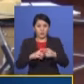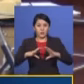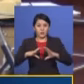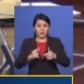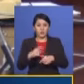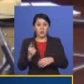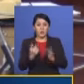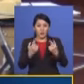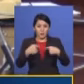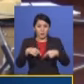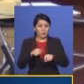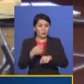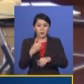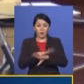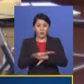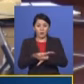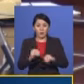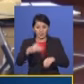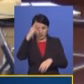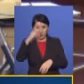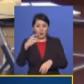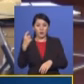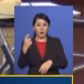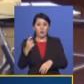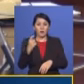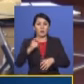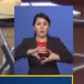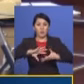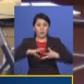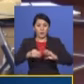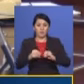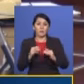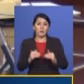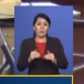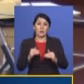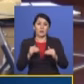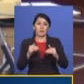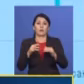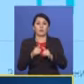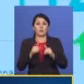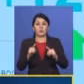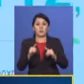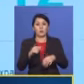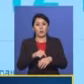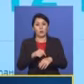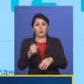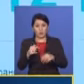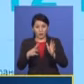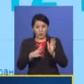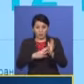дағдарыстың елеулі әсеріне қарамастан, Қазақстан экономикасының көрсеткіштердің біртіндеп өскені байқалады. 9